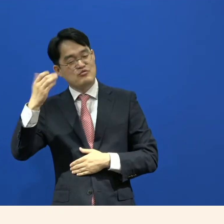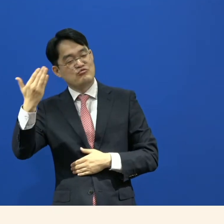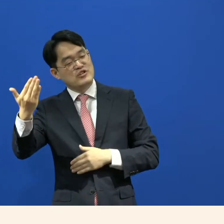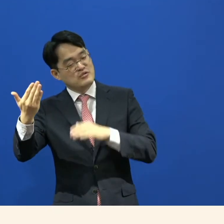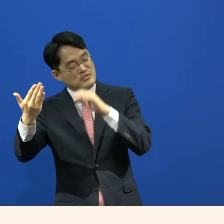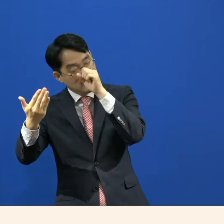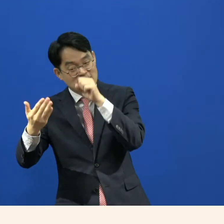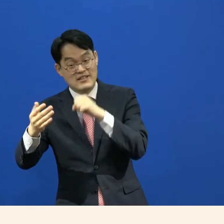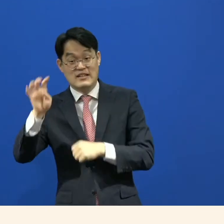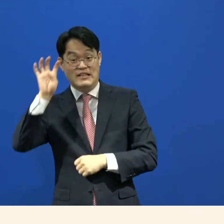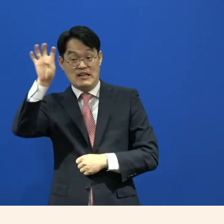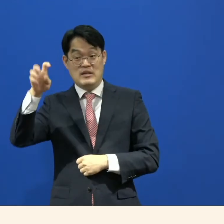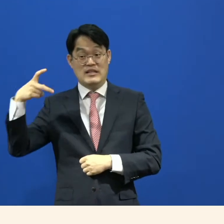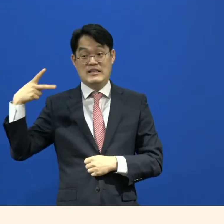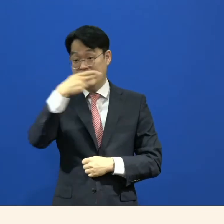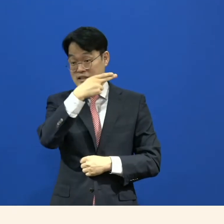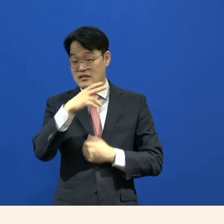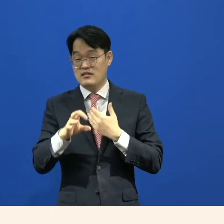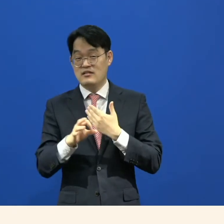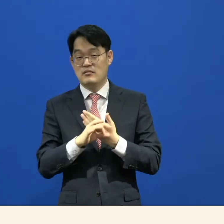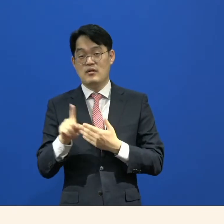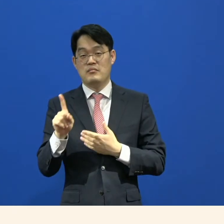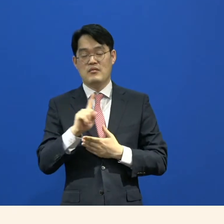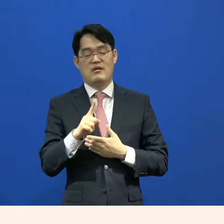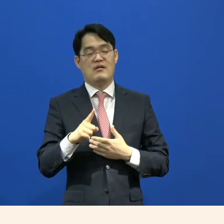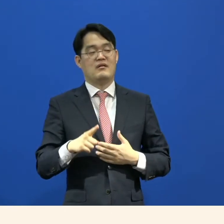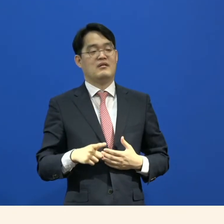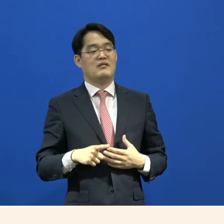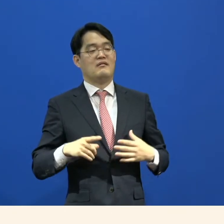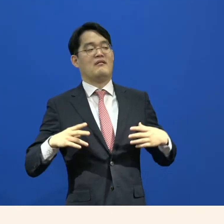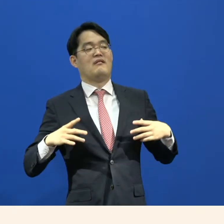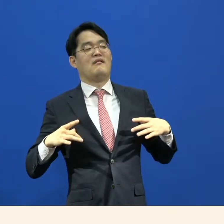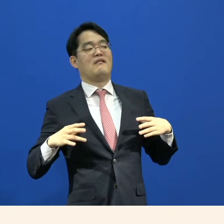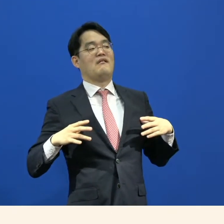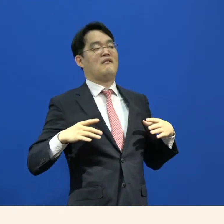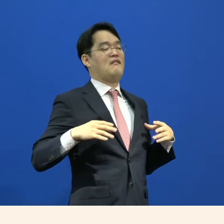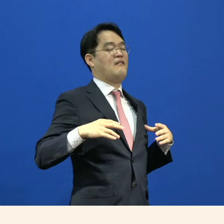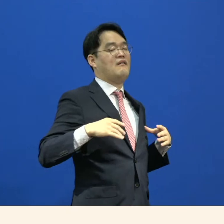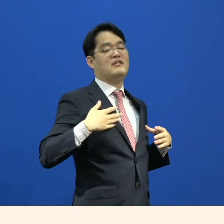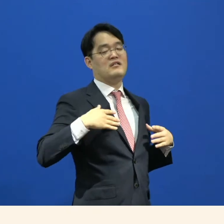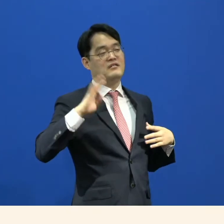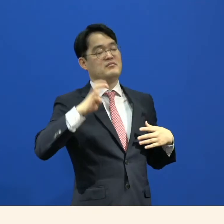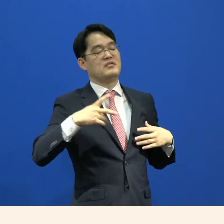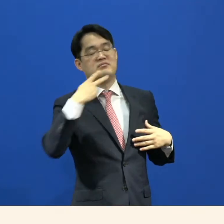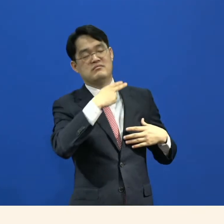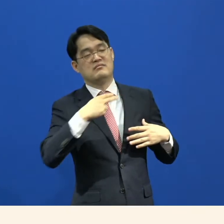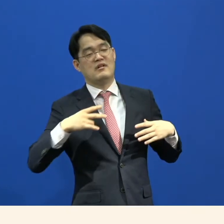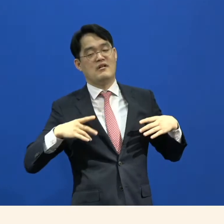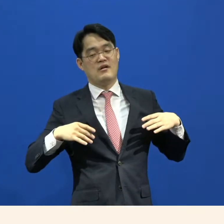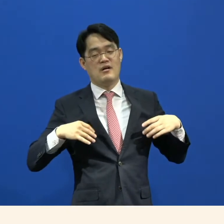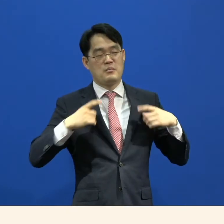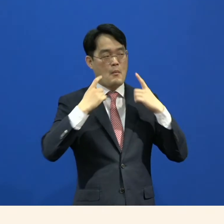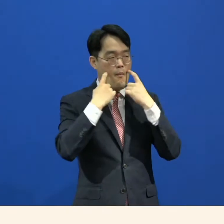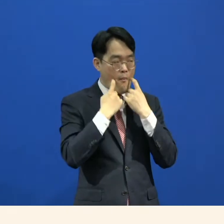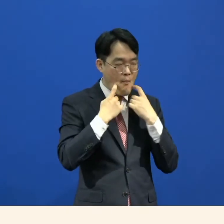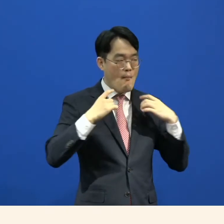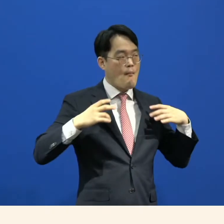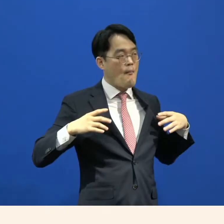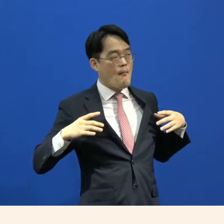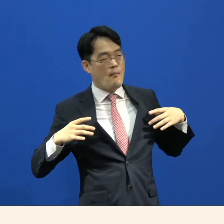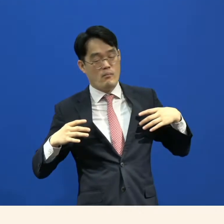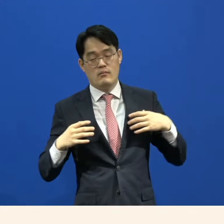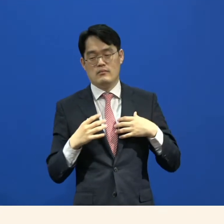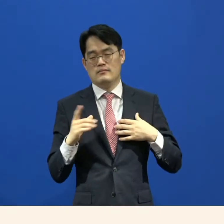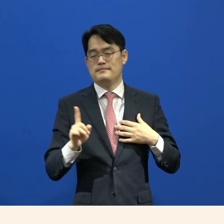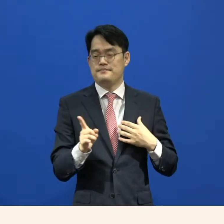40일 금식하고 나면요, 이게 딱 힘이 들어가는 거예요. 그래서 시험 들은 거죠. 시험에 들어요, 여러분. 자꾸 또